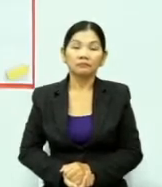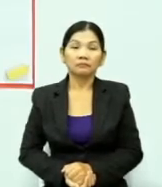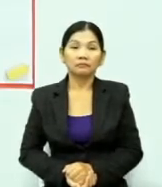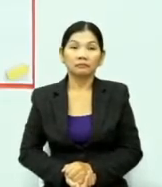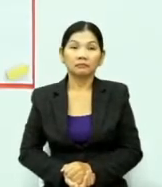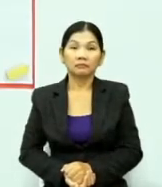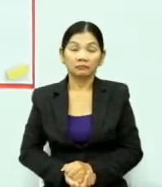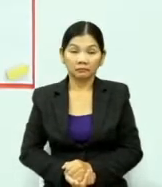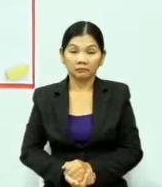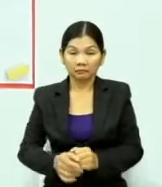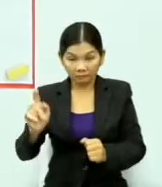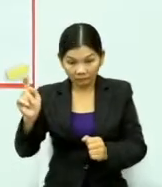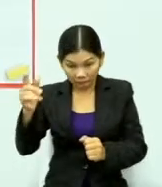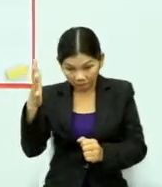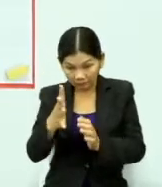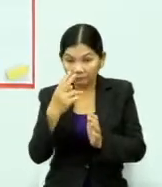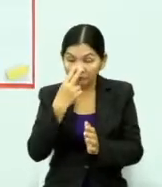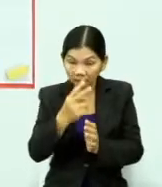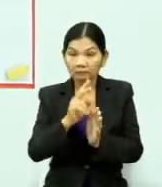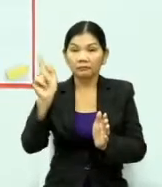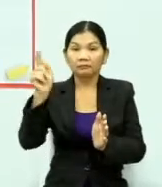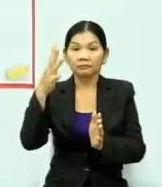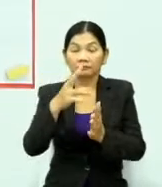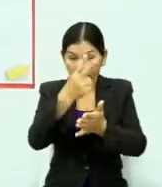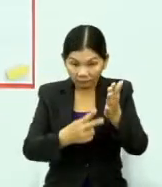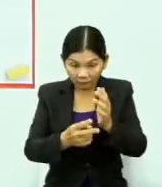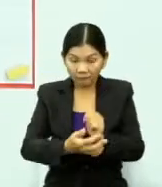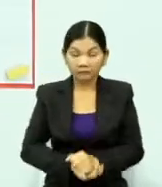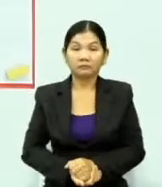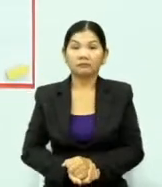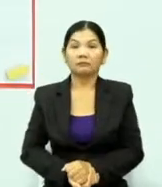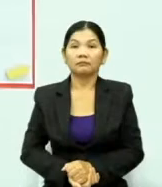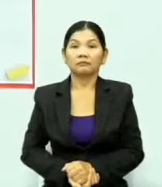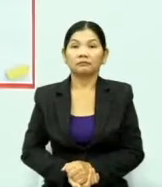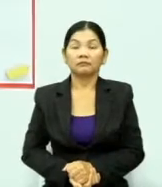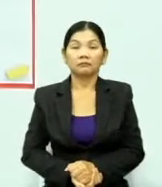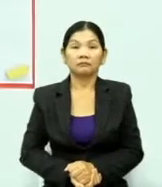Chà nhưng con mơ rụt. Mẹ cổ miên bầy rụt ní rụt ế kì con.